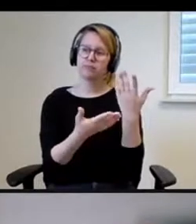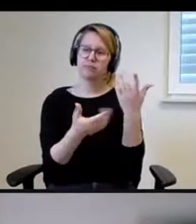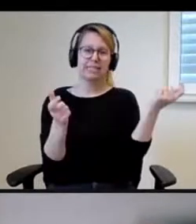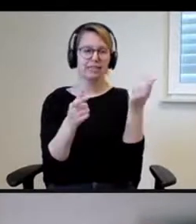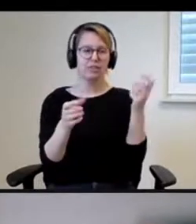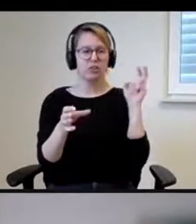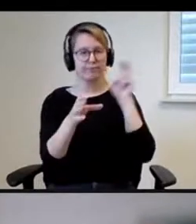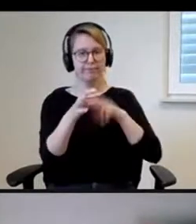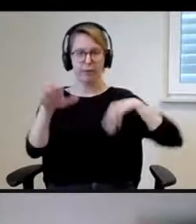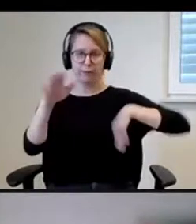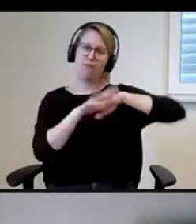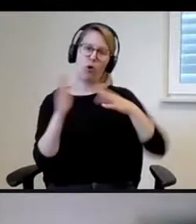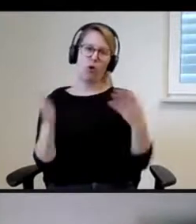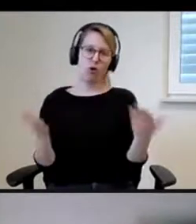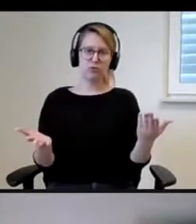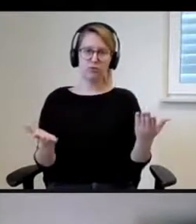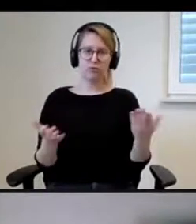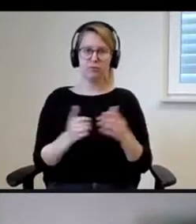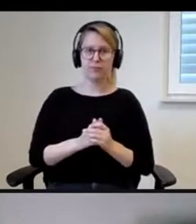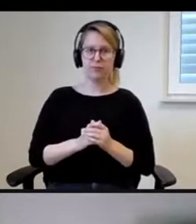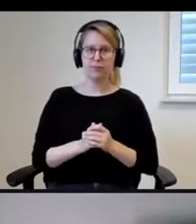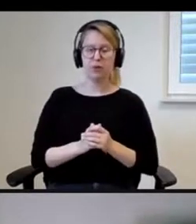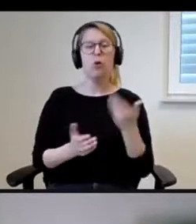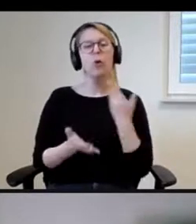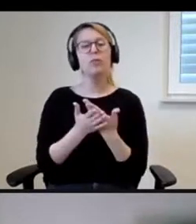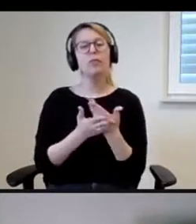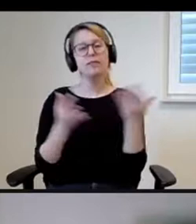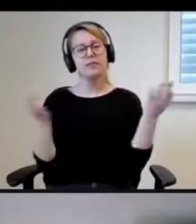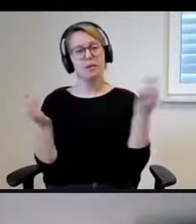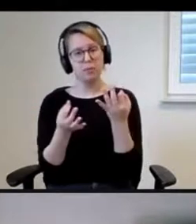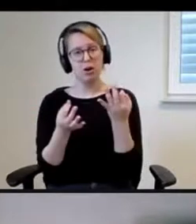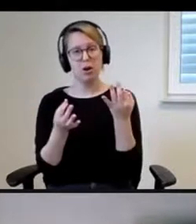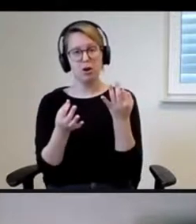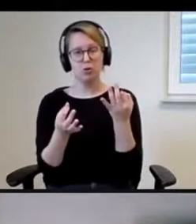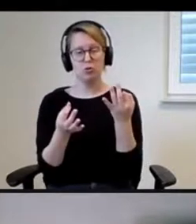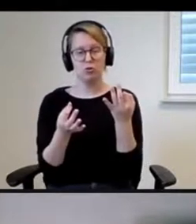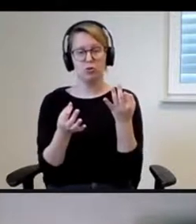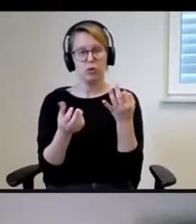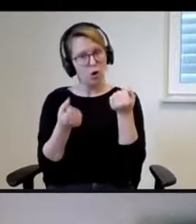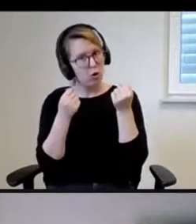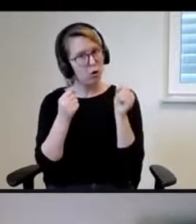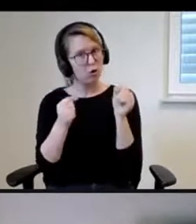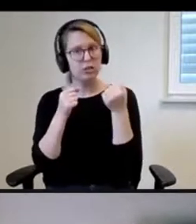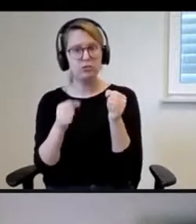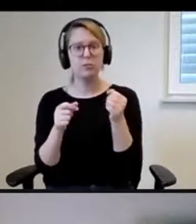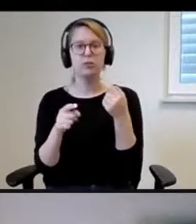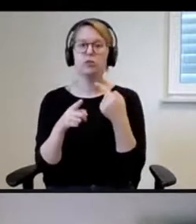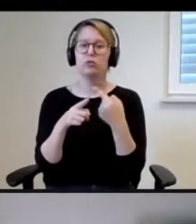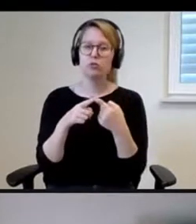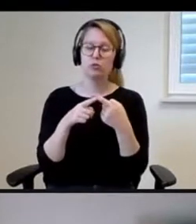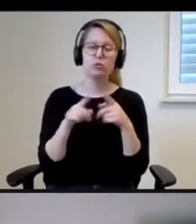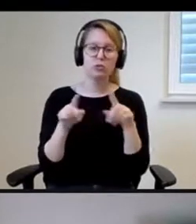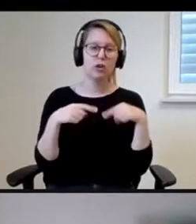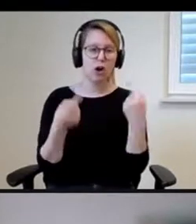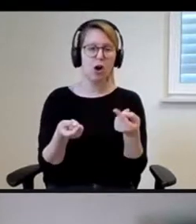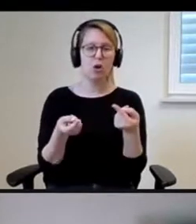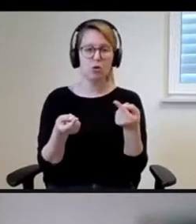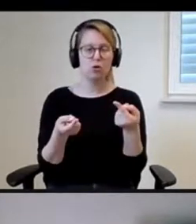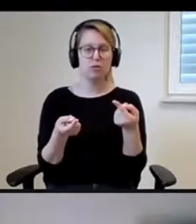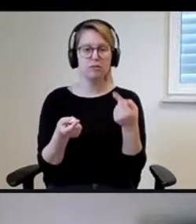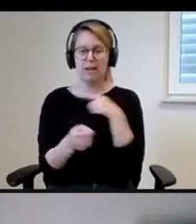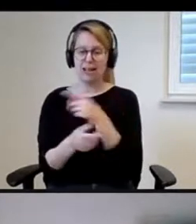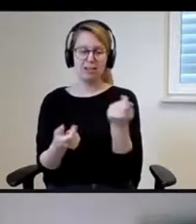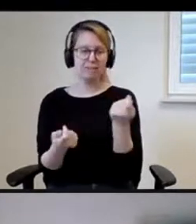Sozietät zu geben. Und dafür braucht Engagement am koordiniert Handeln von allen